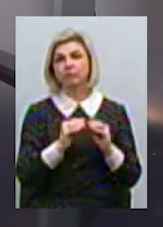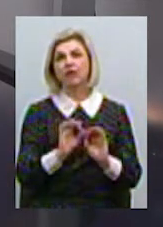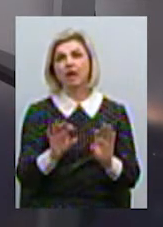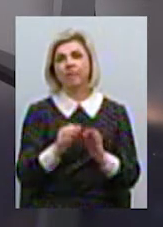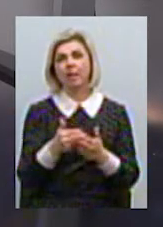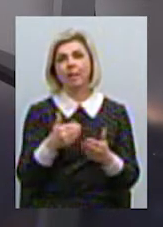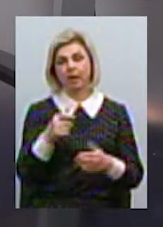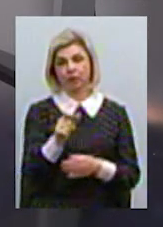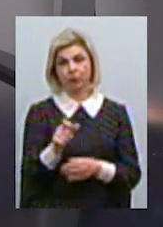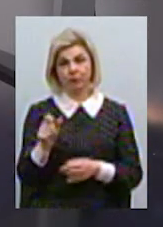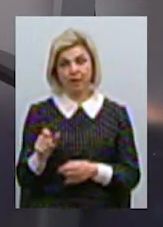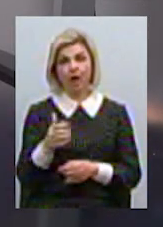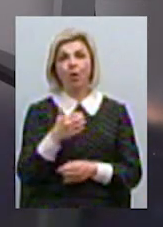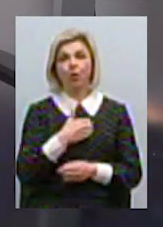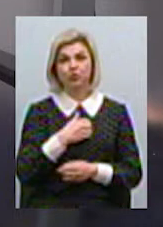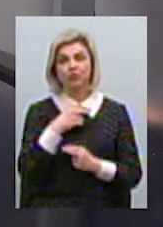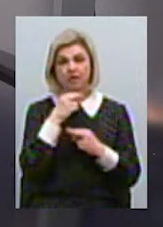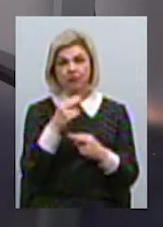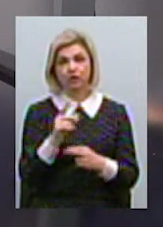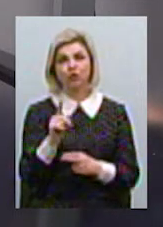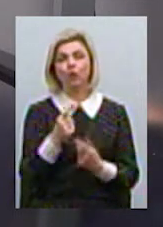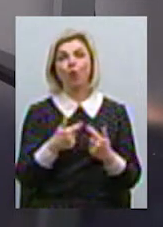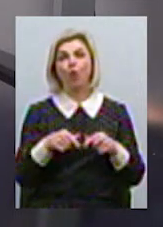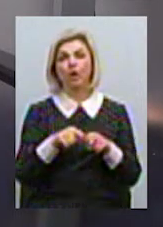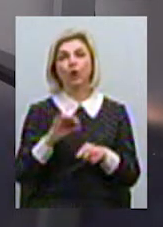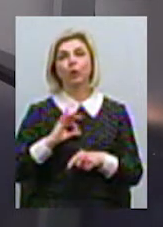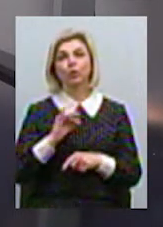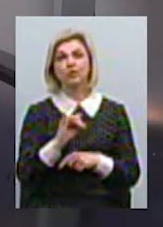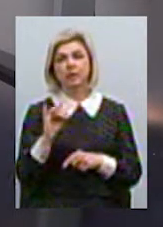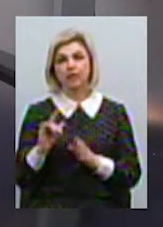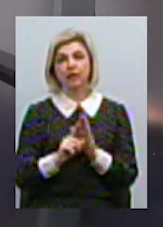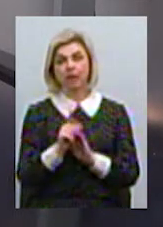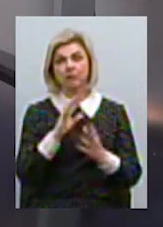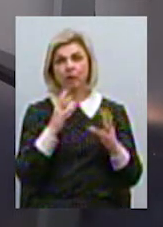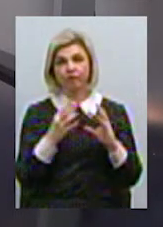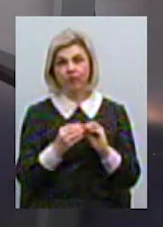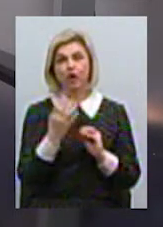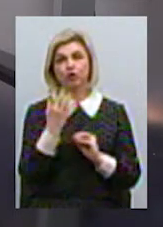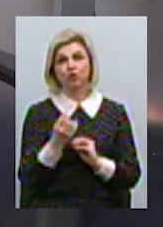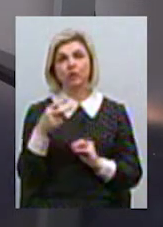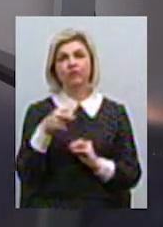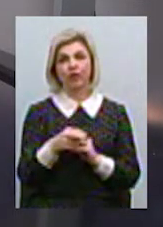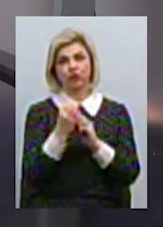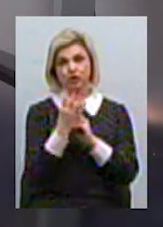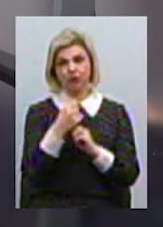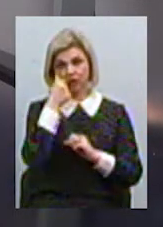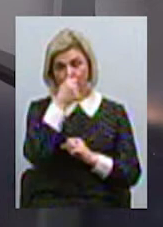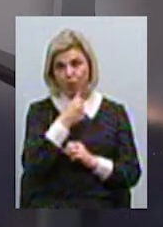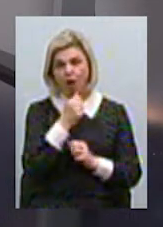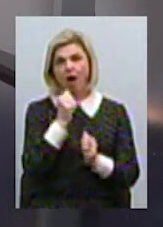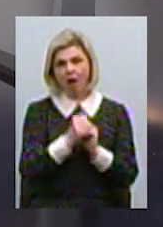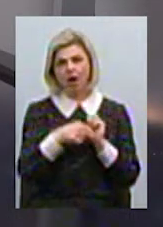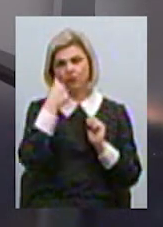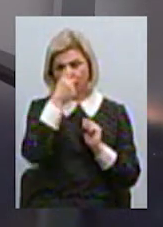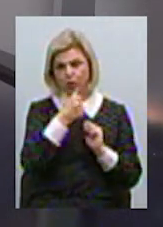громадськістю. Я хотів би зазначити, що органи юстиції почали звітувати ще з 14-го року, і ми звітуємо кожного року. Мені дуже приємно,